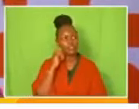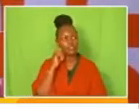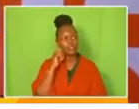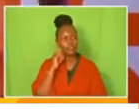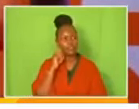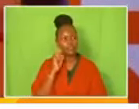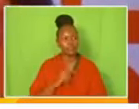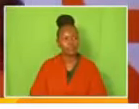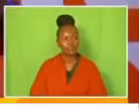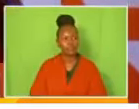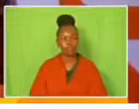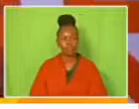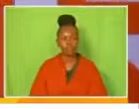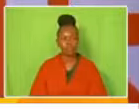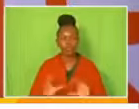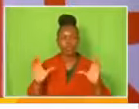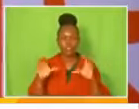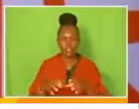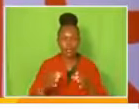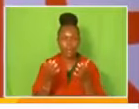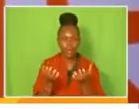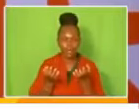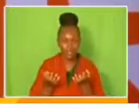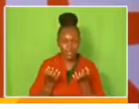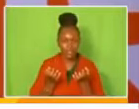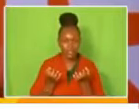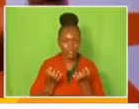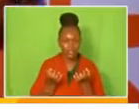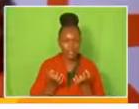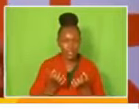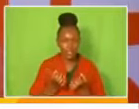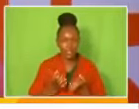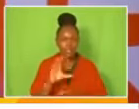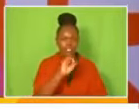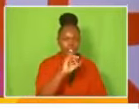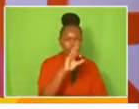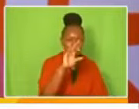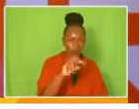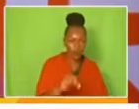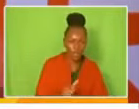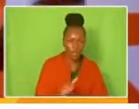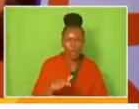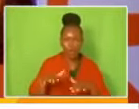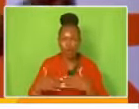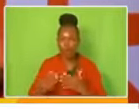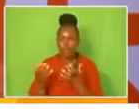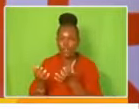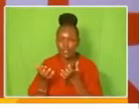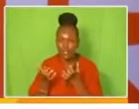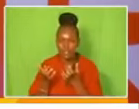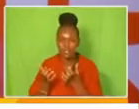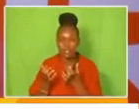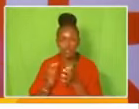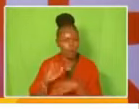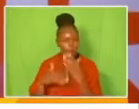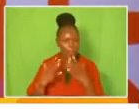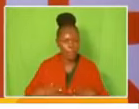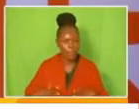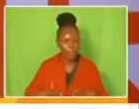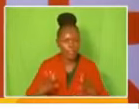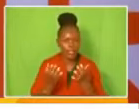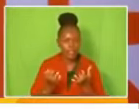Ichama inahitaji Joho. Ichama inahitaji Sifuna. Inahitaji Dubusamad.